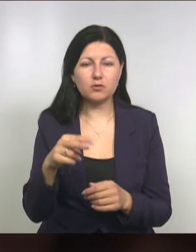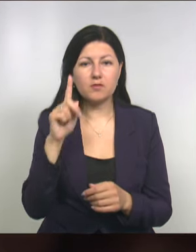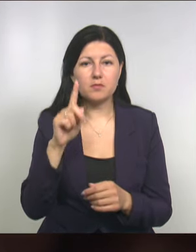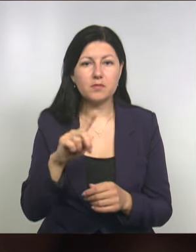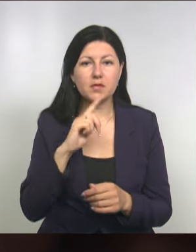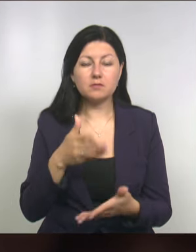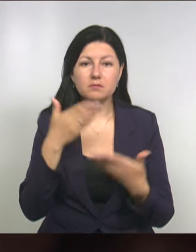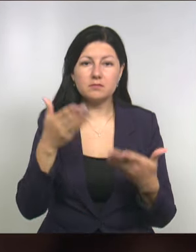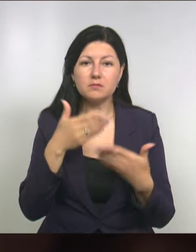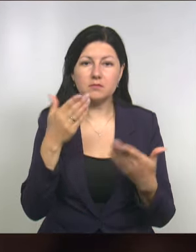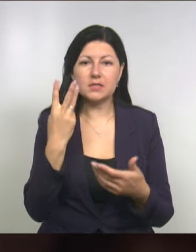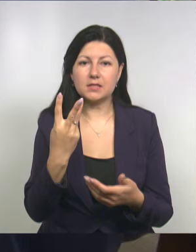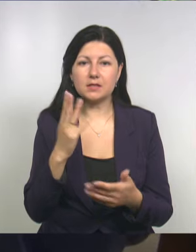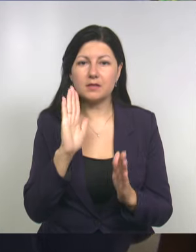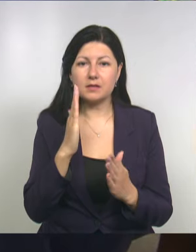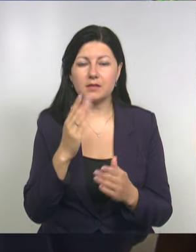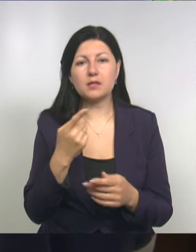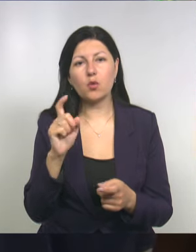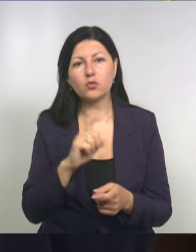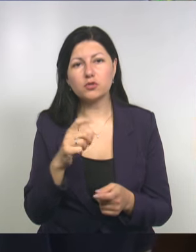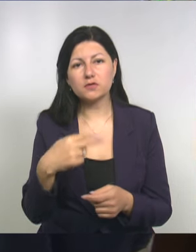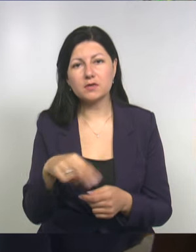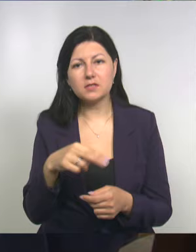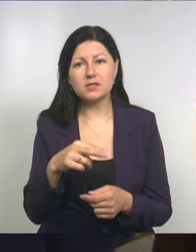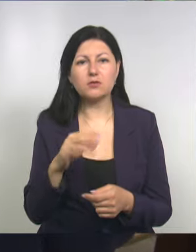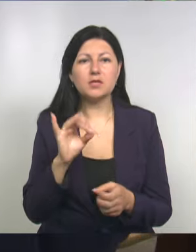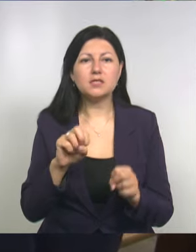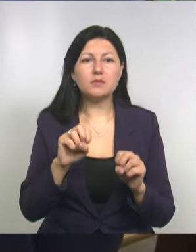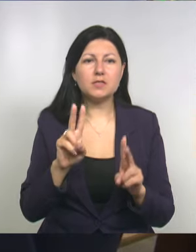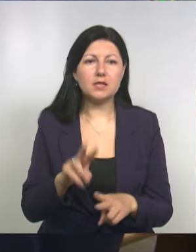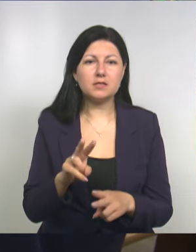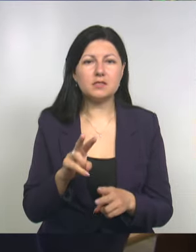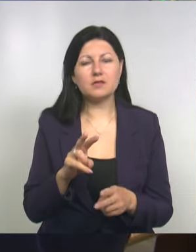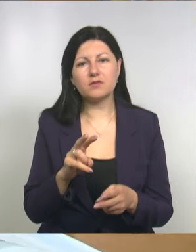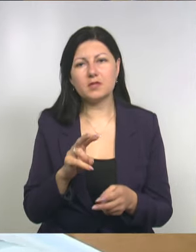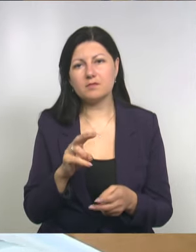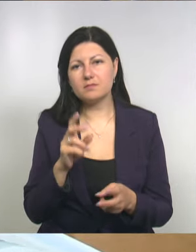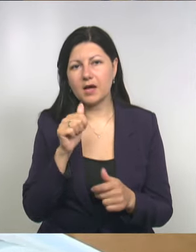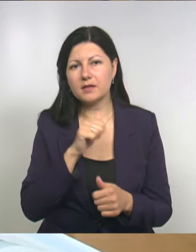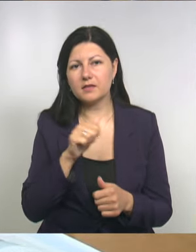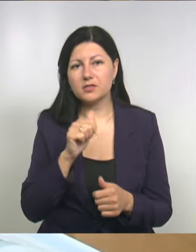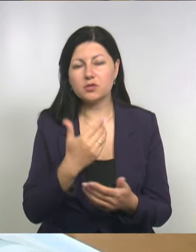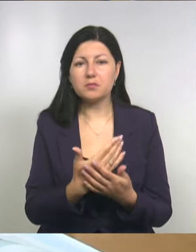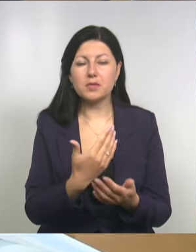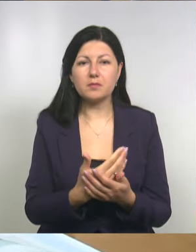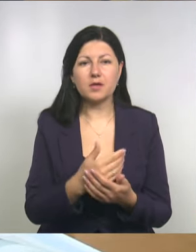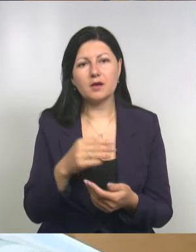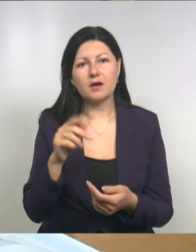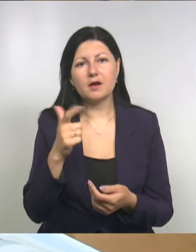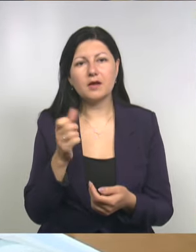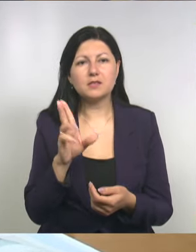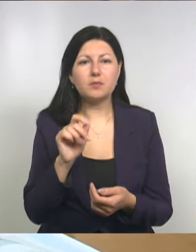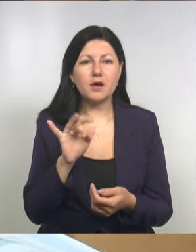Илья прочитывает минимум 3 книги. Это художественная литература и специализированная аналитическая. Например, труды Лотмана,